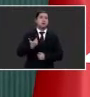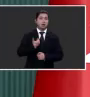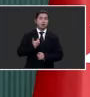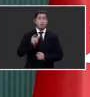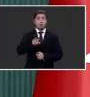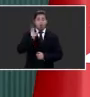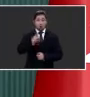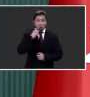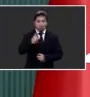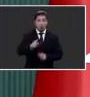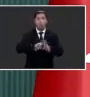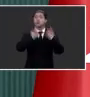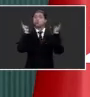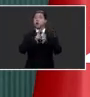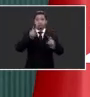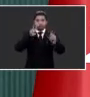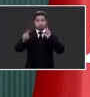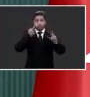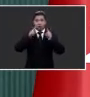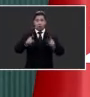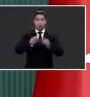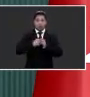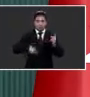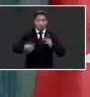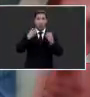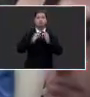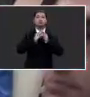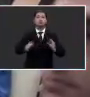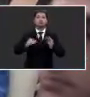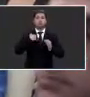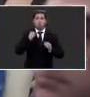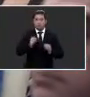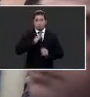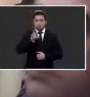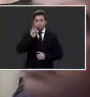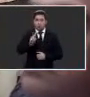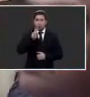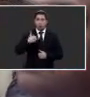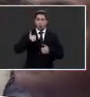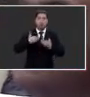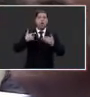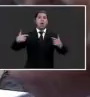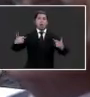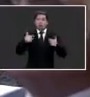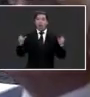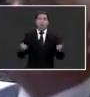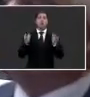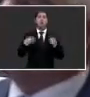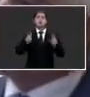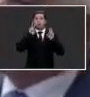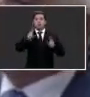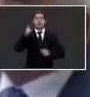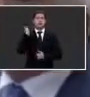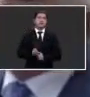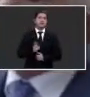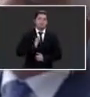buna rağmen küresel gelişmelerin olumsuz etkilerinden kendimizi izole edemediğimiz bir